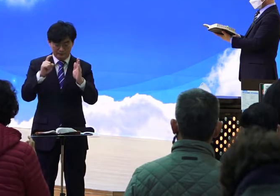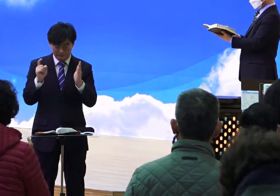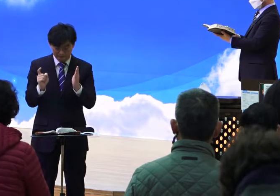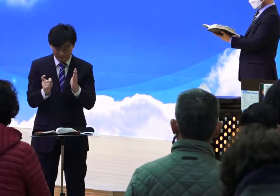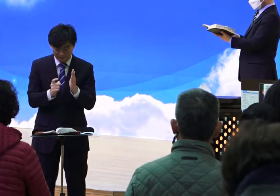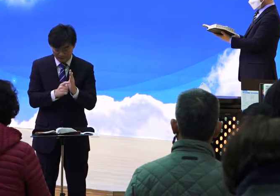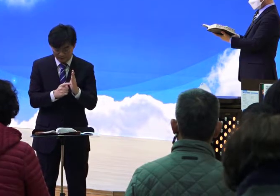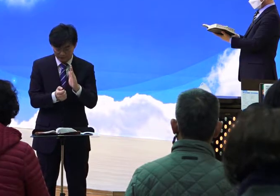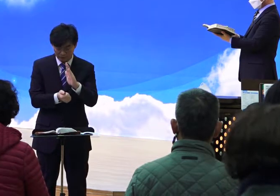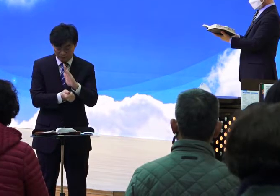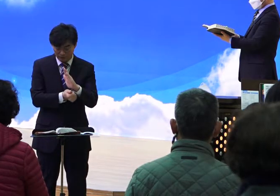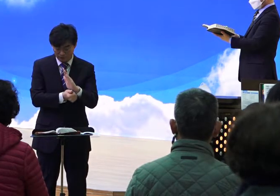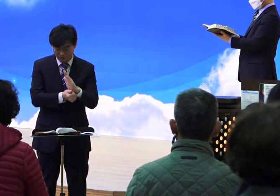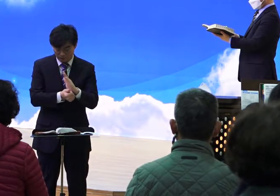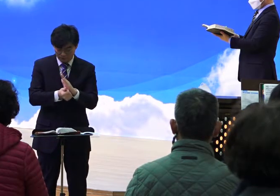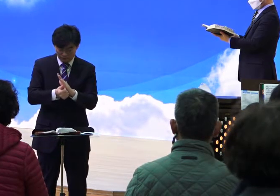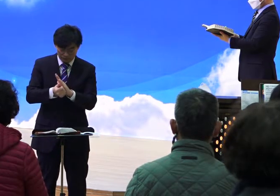마음에